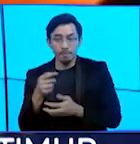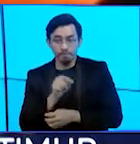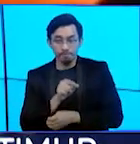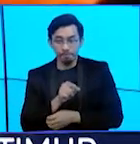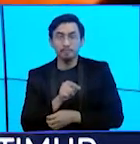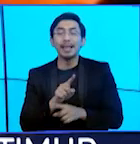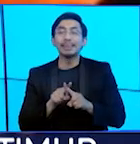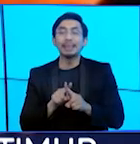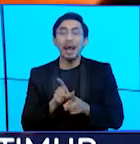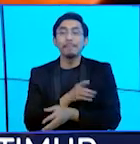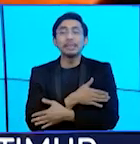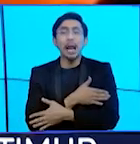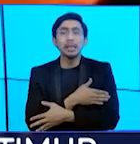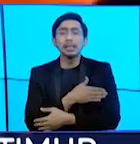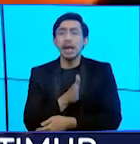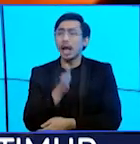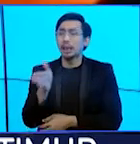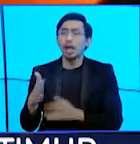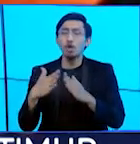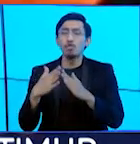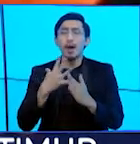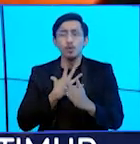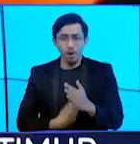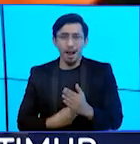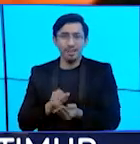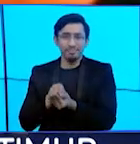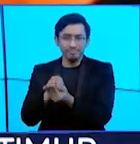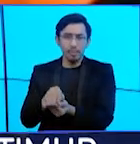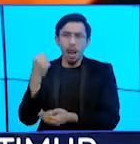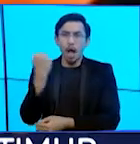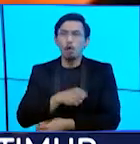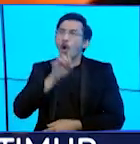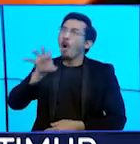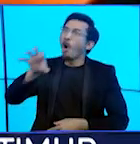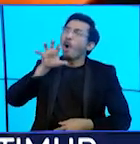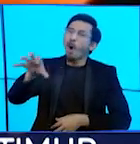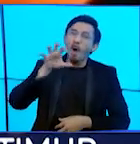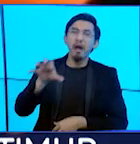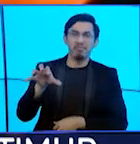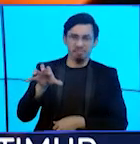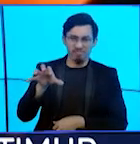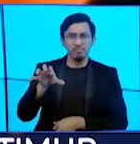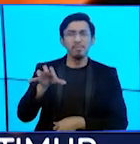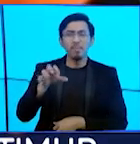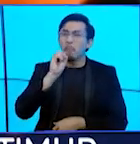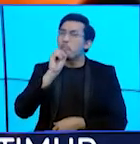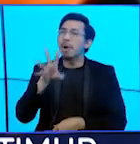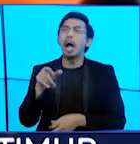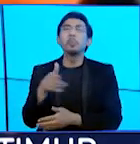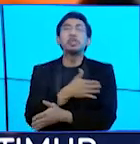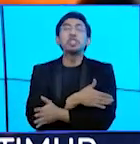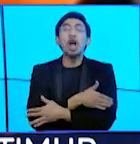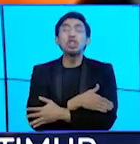duka, kemudian pelaku mengamuk sambil berteriak-teriak dengan mengatakan bahwa almarhum meninggal bukan